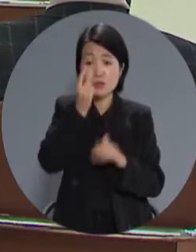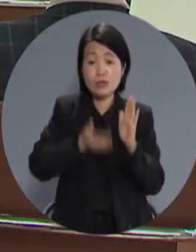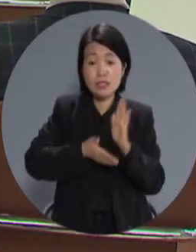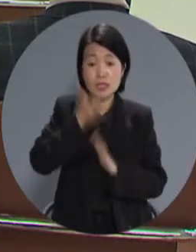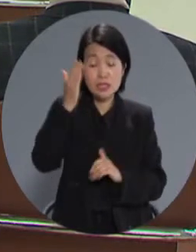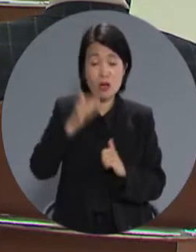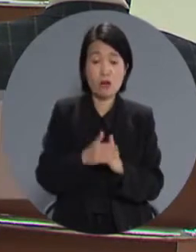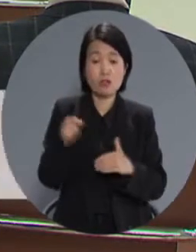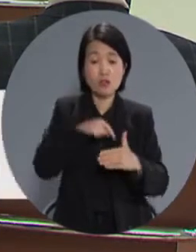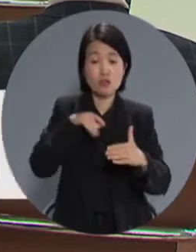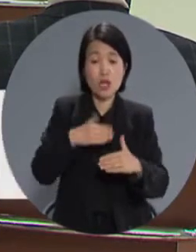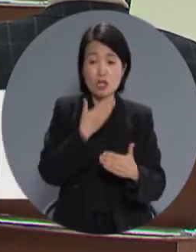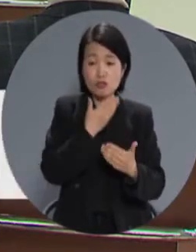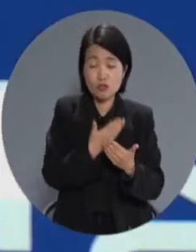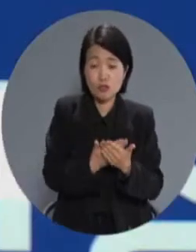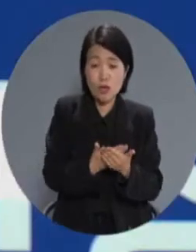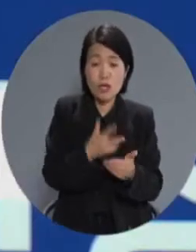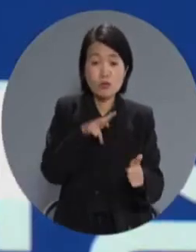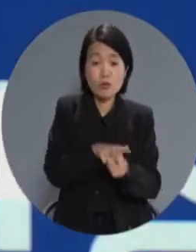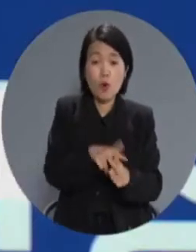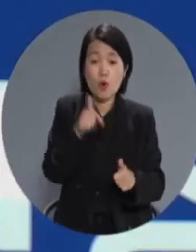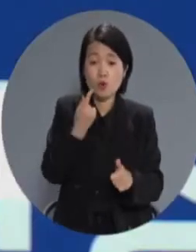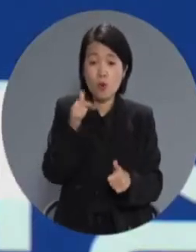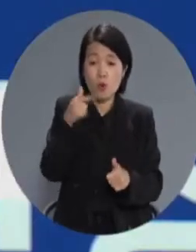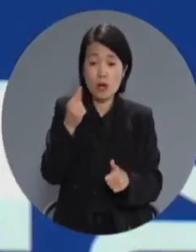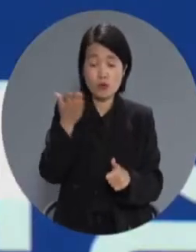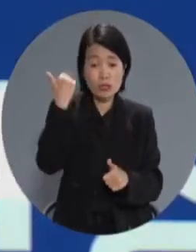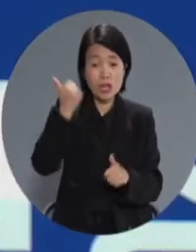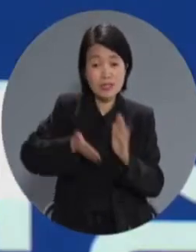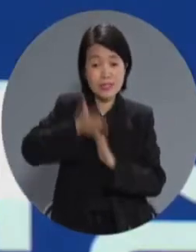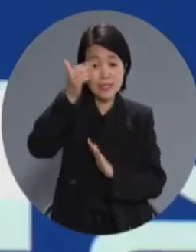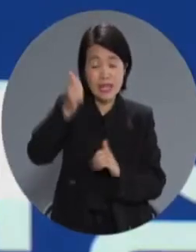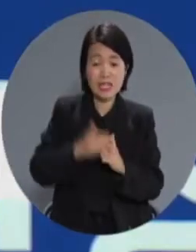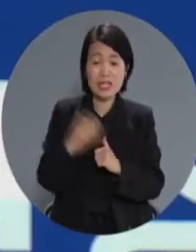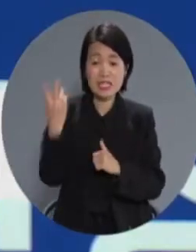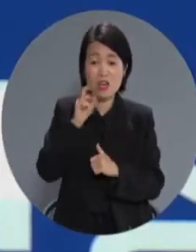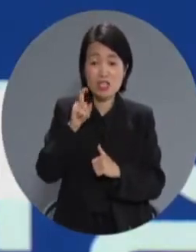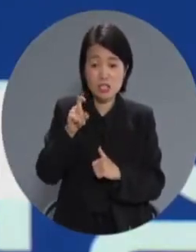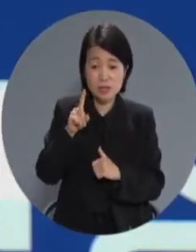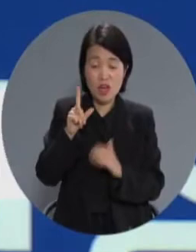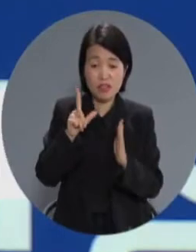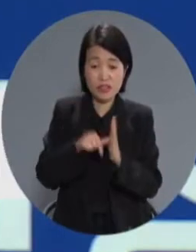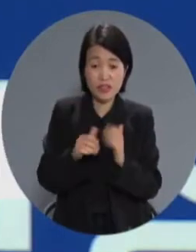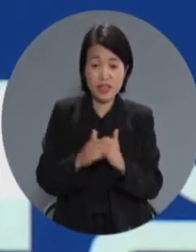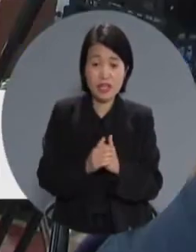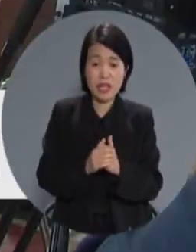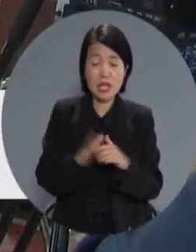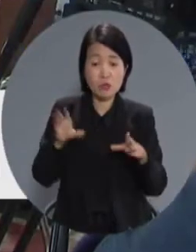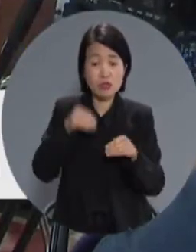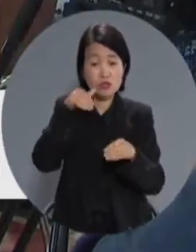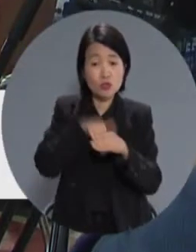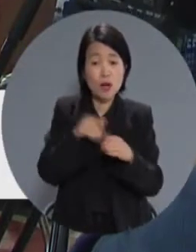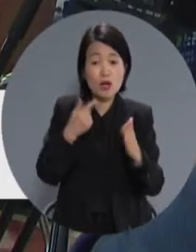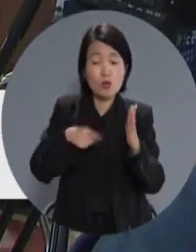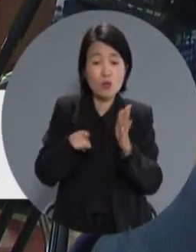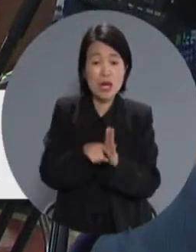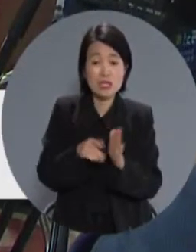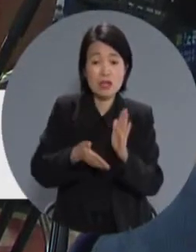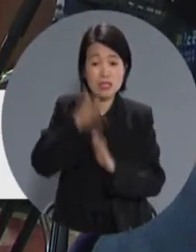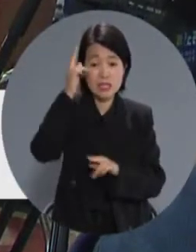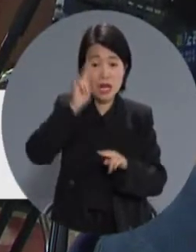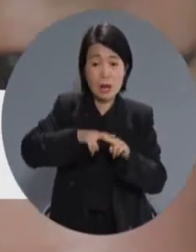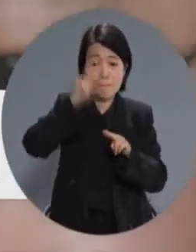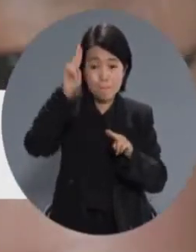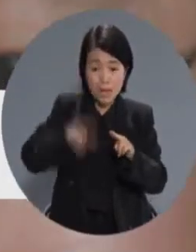후보군 가운데 유력 주자로 꼽혔던 노광규 전 시장은 지난 2011년 총선 출마를 위해 시장직에서 중도